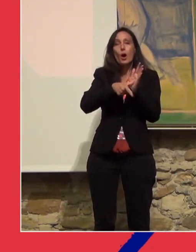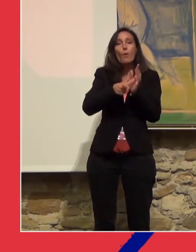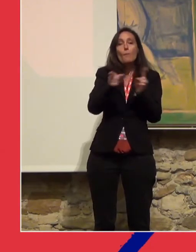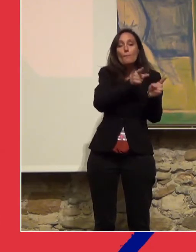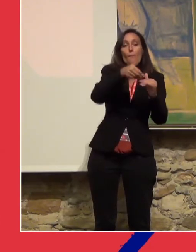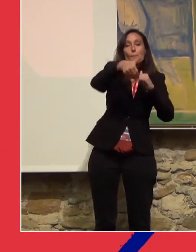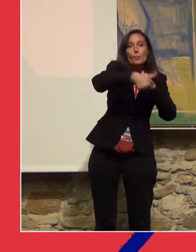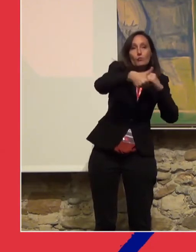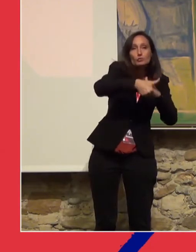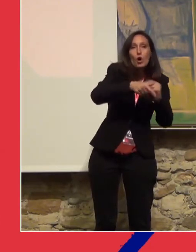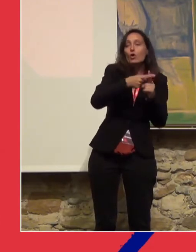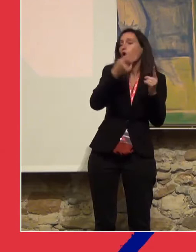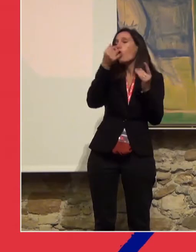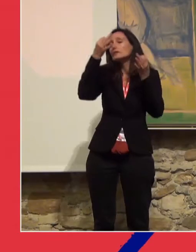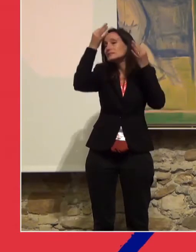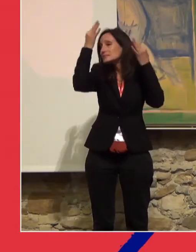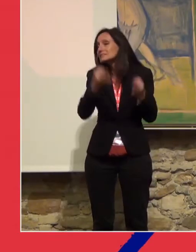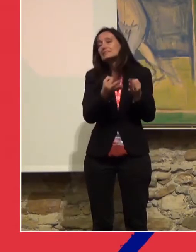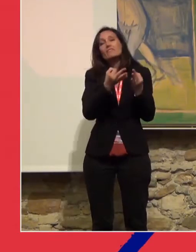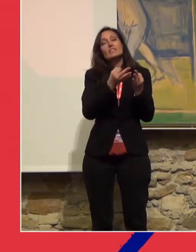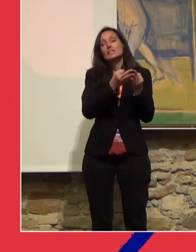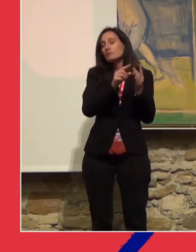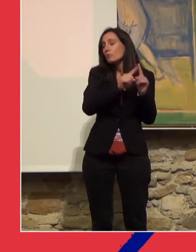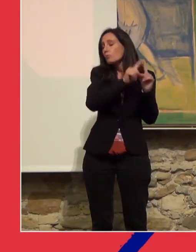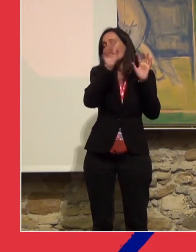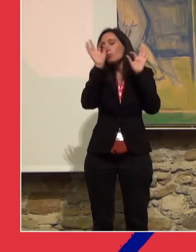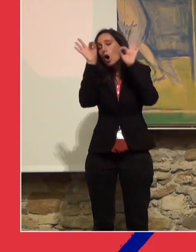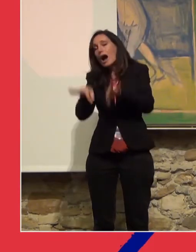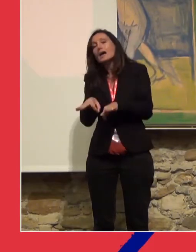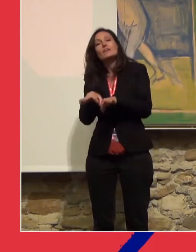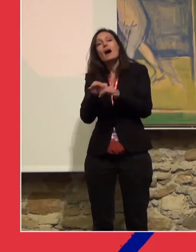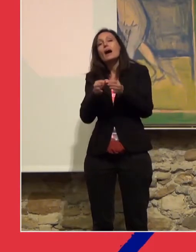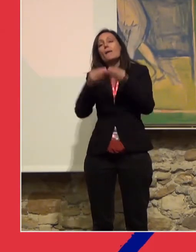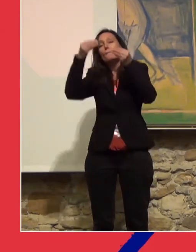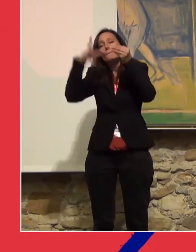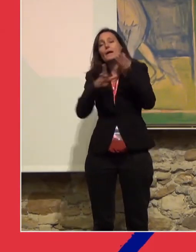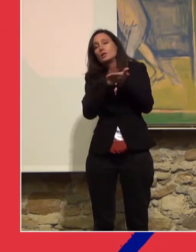di tutto e dunque anche della vita stessa.